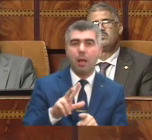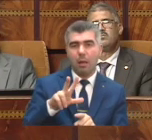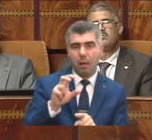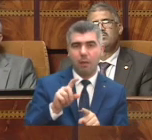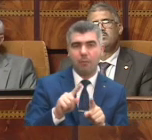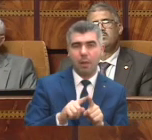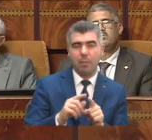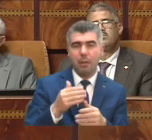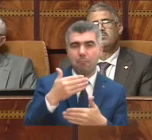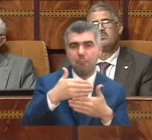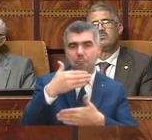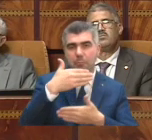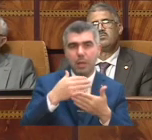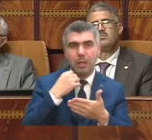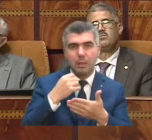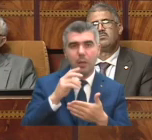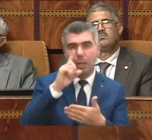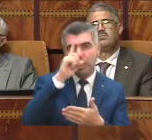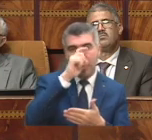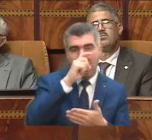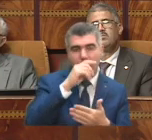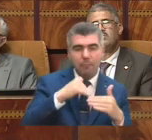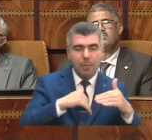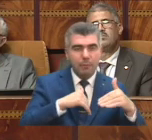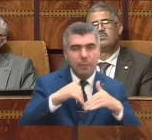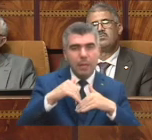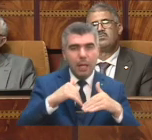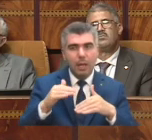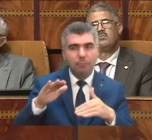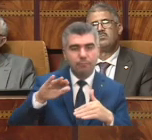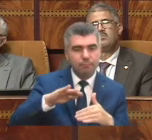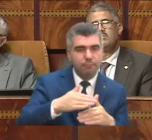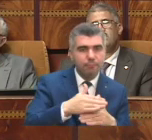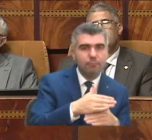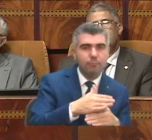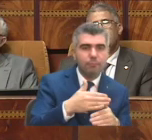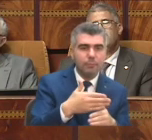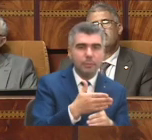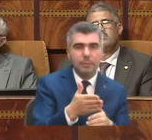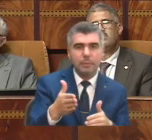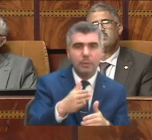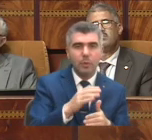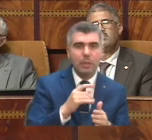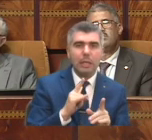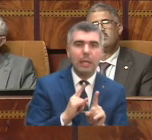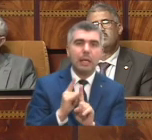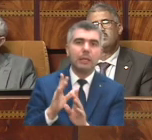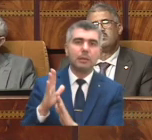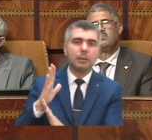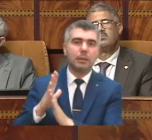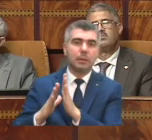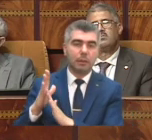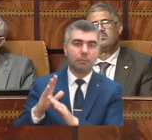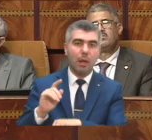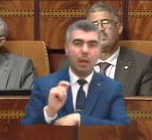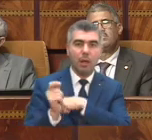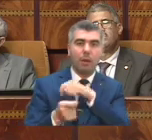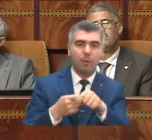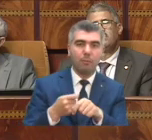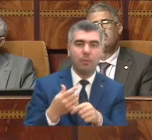بناء الطرق والمسالك نظرا لصعوبات التضاريس بها، ومع تهالك الطرق القديمه يظل العالم القروي في كثير من